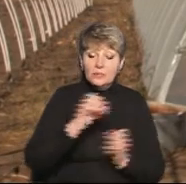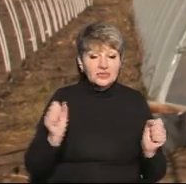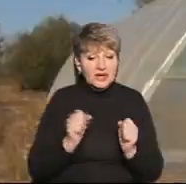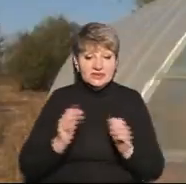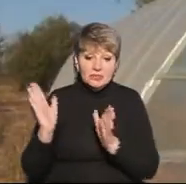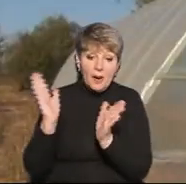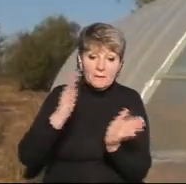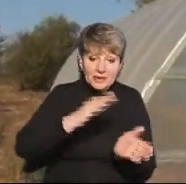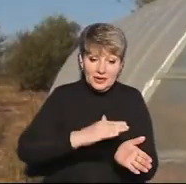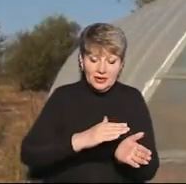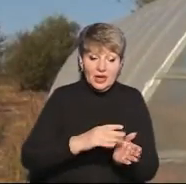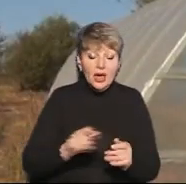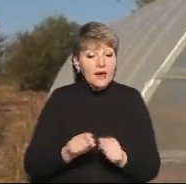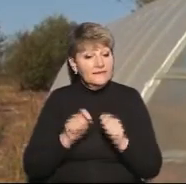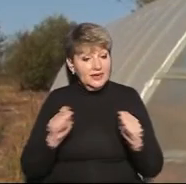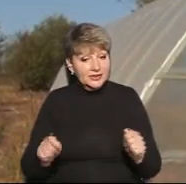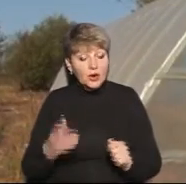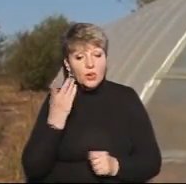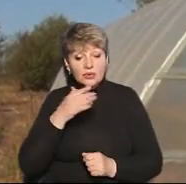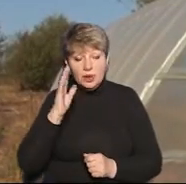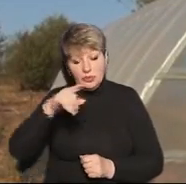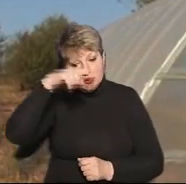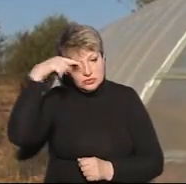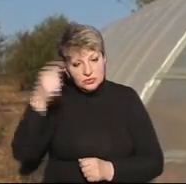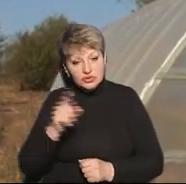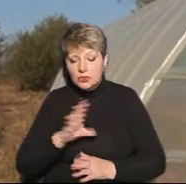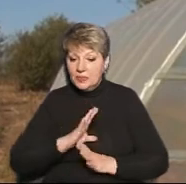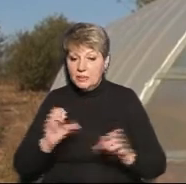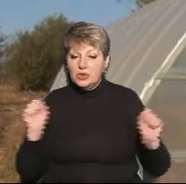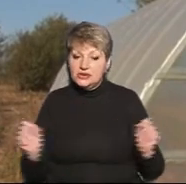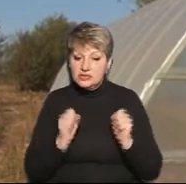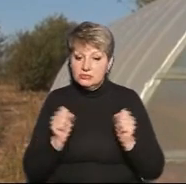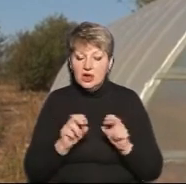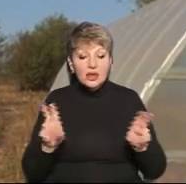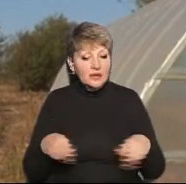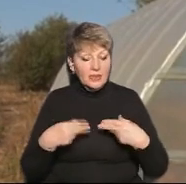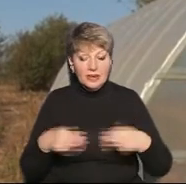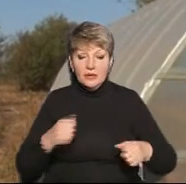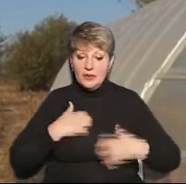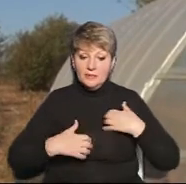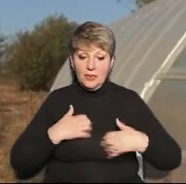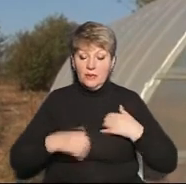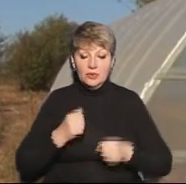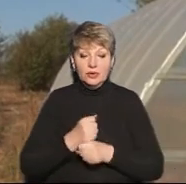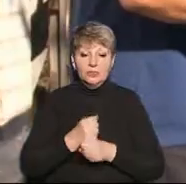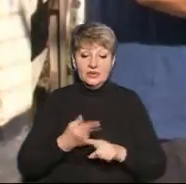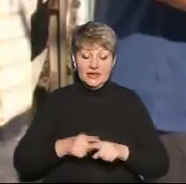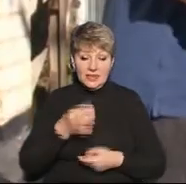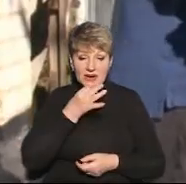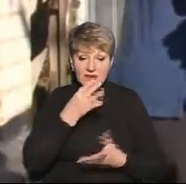пригинати. Відкривати потрібно, коли буде спека, щоб не було заморозків. Не потрібно поспішати робити це ранньої